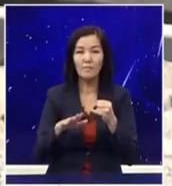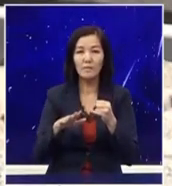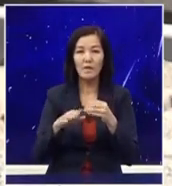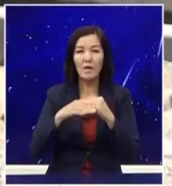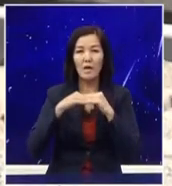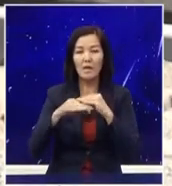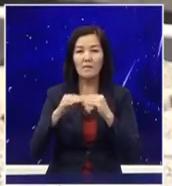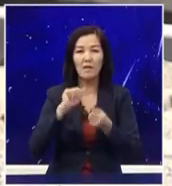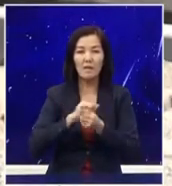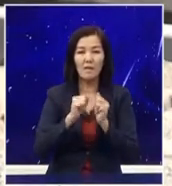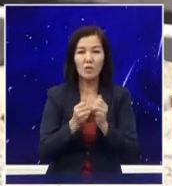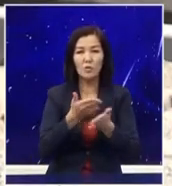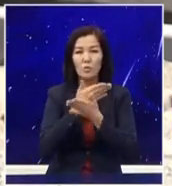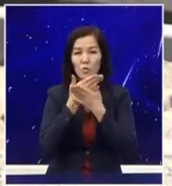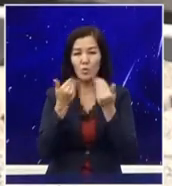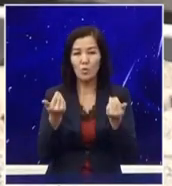тротуар